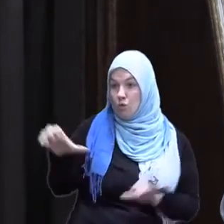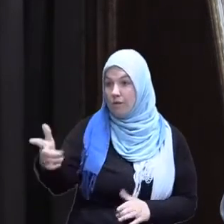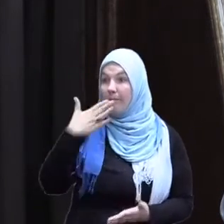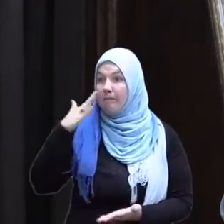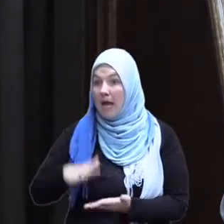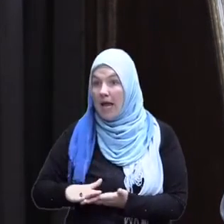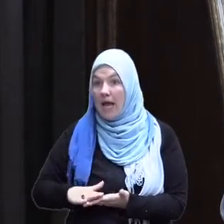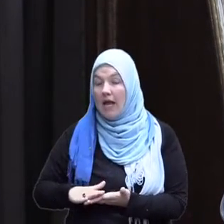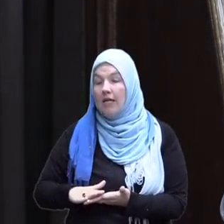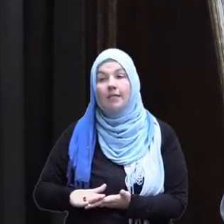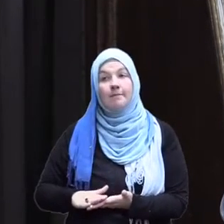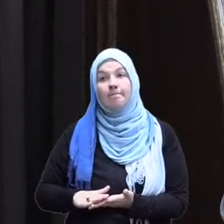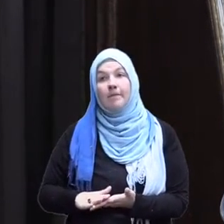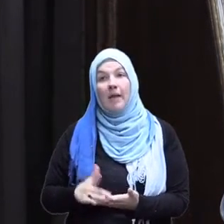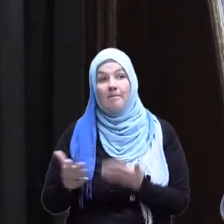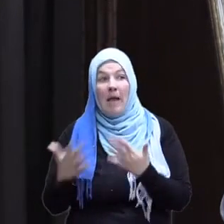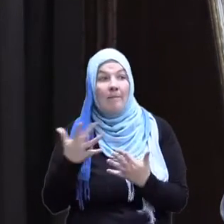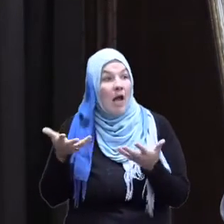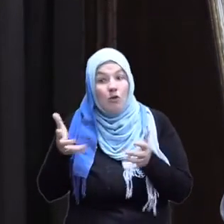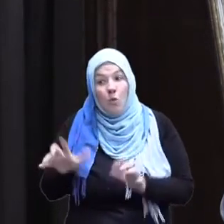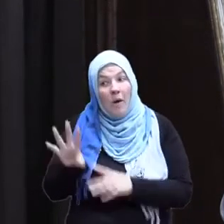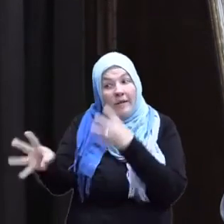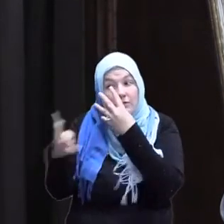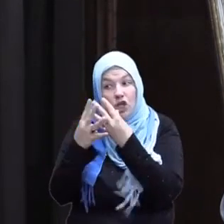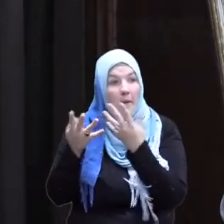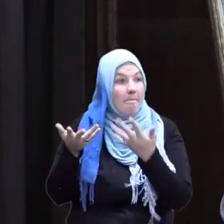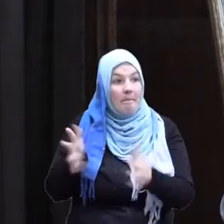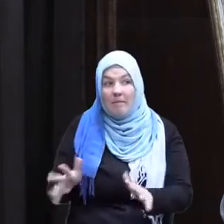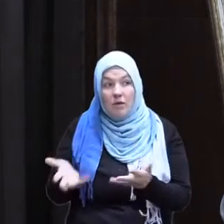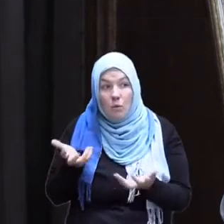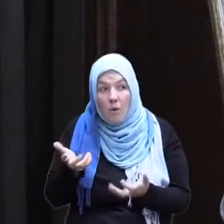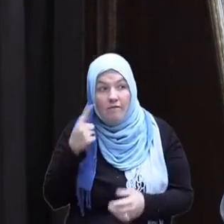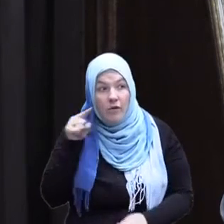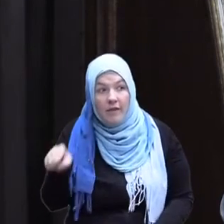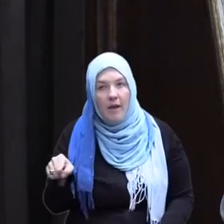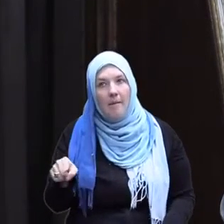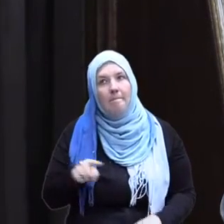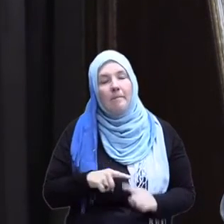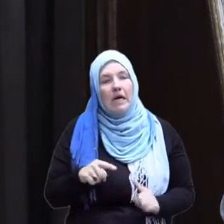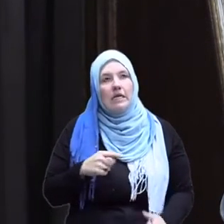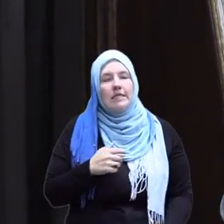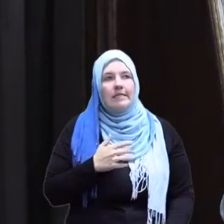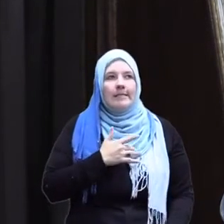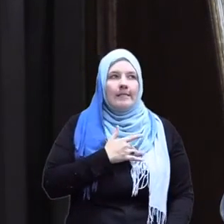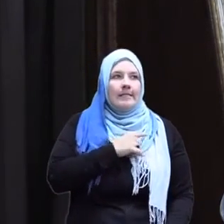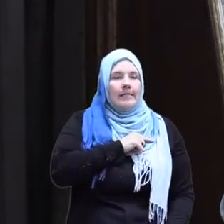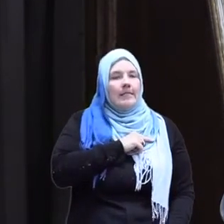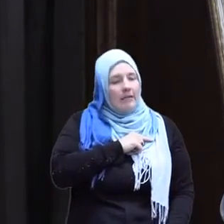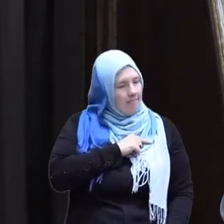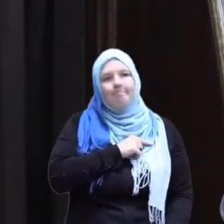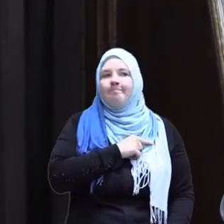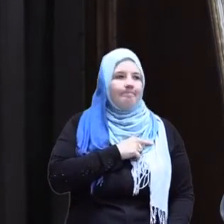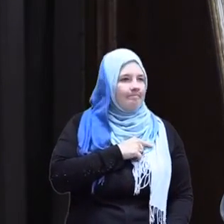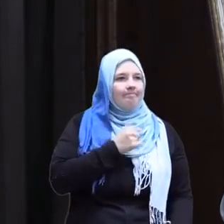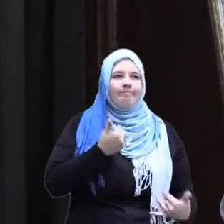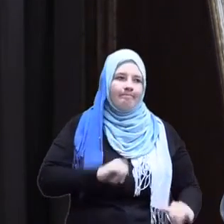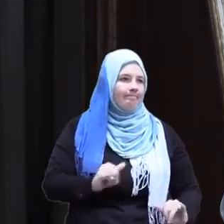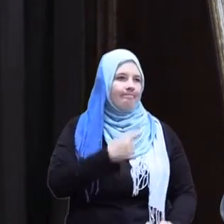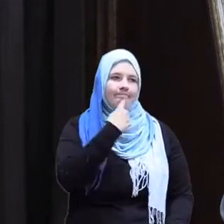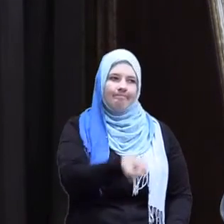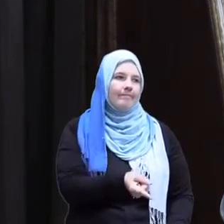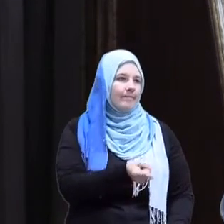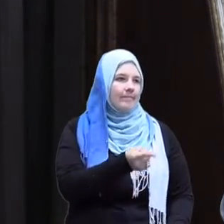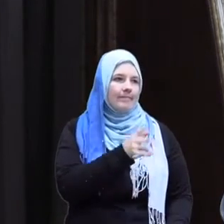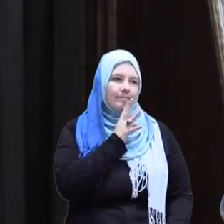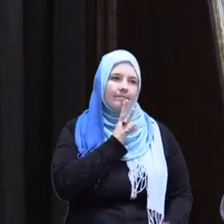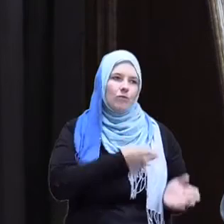And then, فَمَنْ شَاءَ فَلْيُؤْمِنْ وَمَنْ شَاءَ فَلْيَكْفُرْ. He who desires to believe, let him believe. He